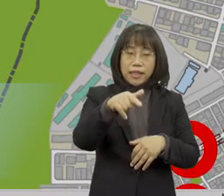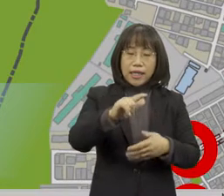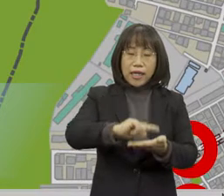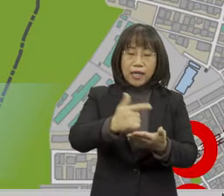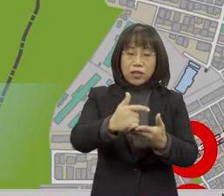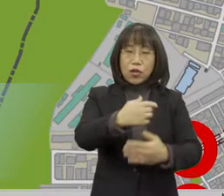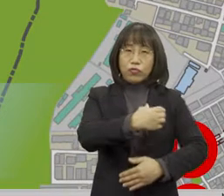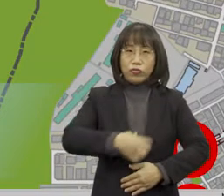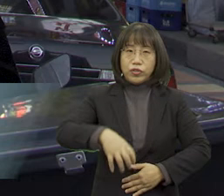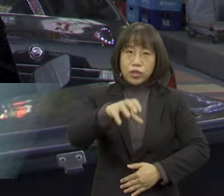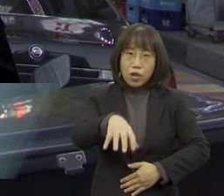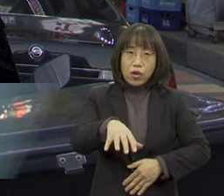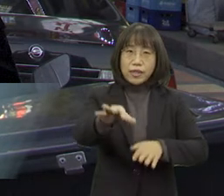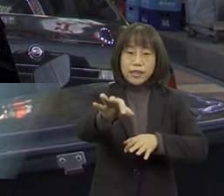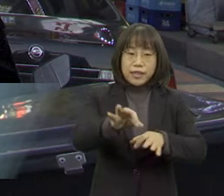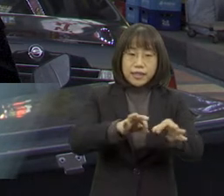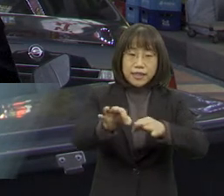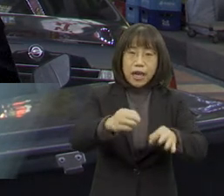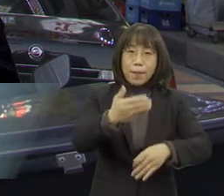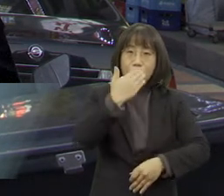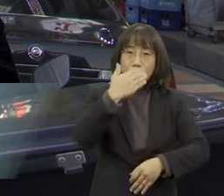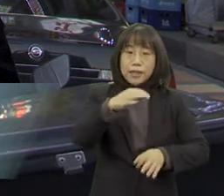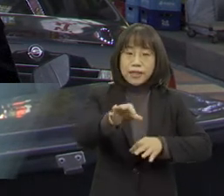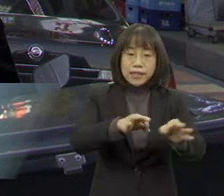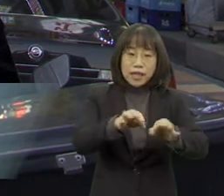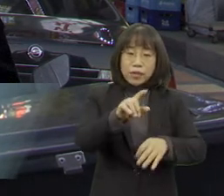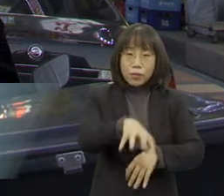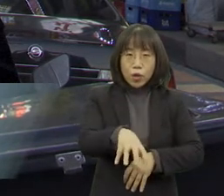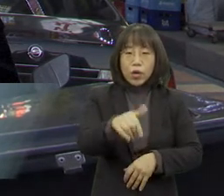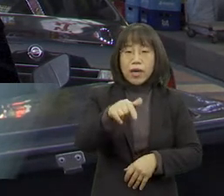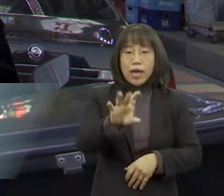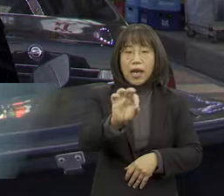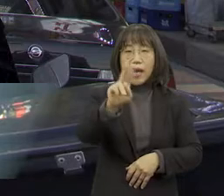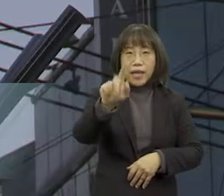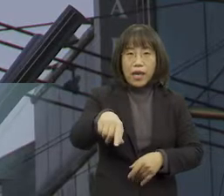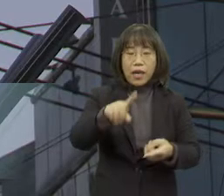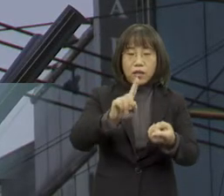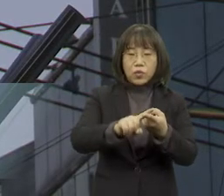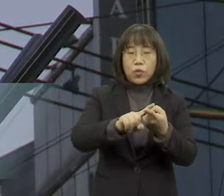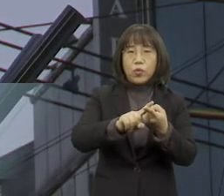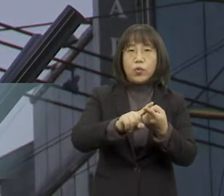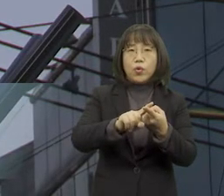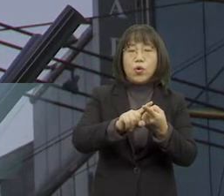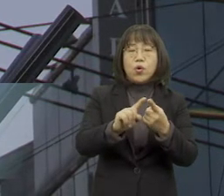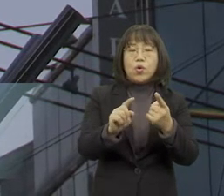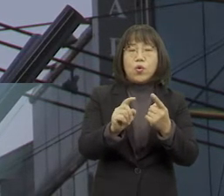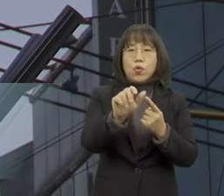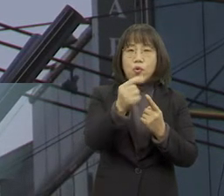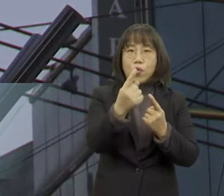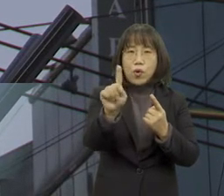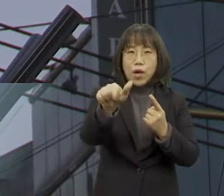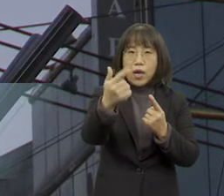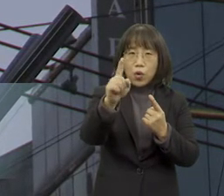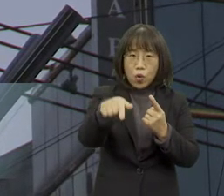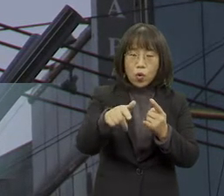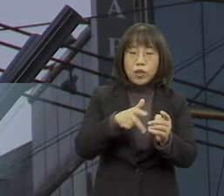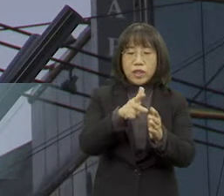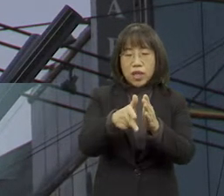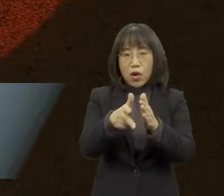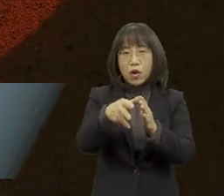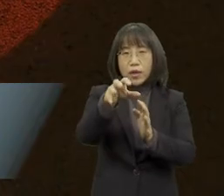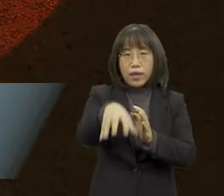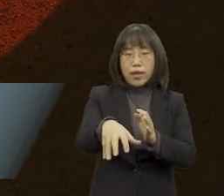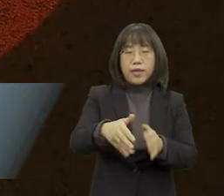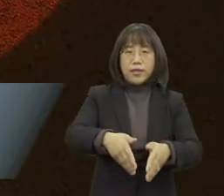가양역 화곡역 등 10일 곳곳에 각각 2대씩 총 34대 를 설치했습니다 로 젝